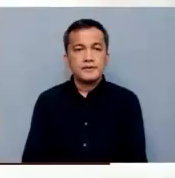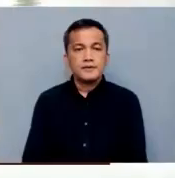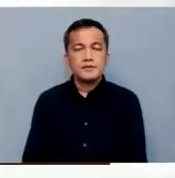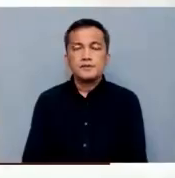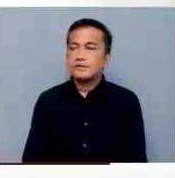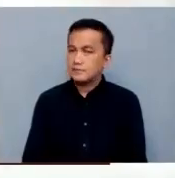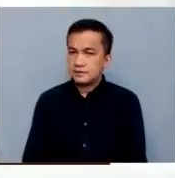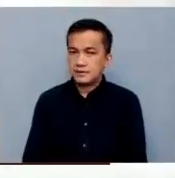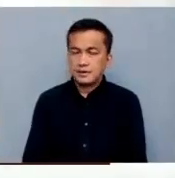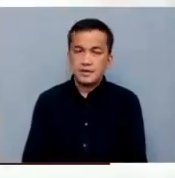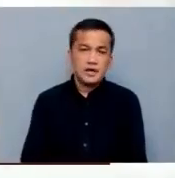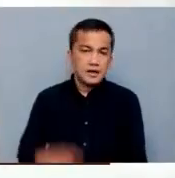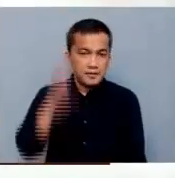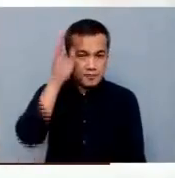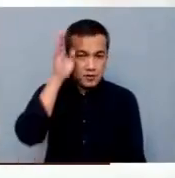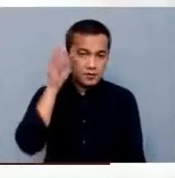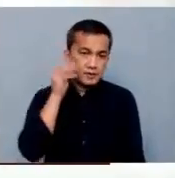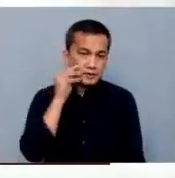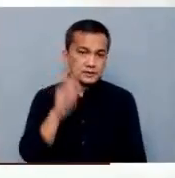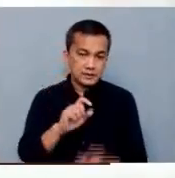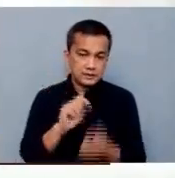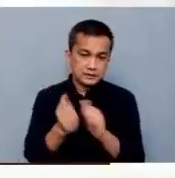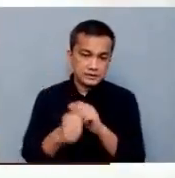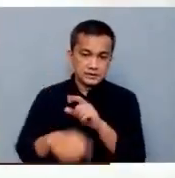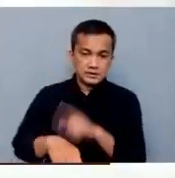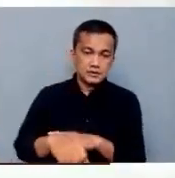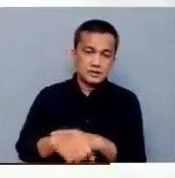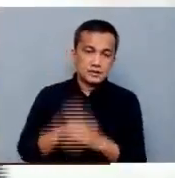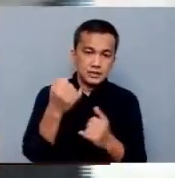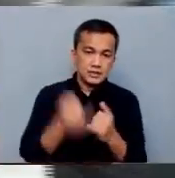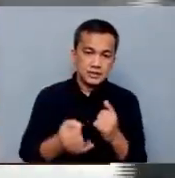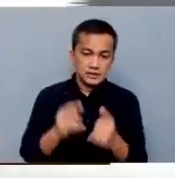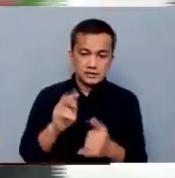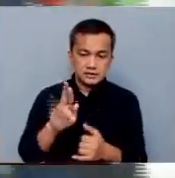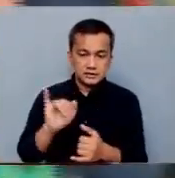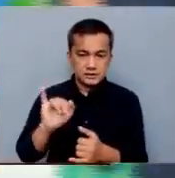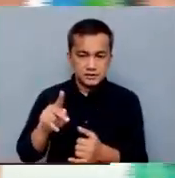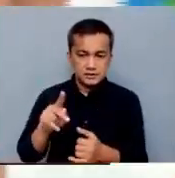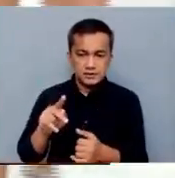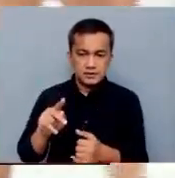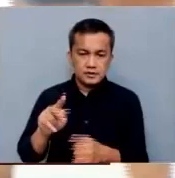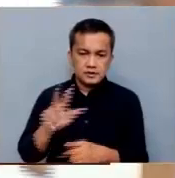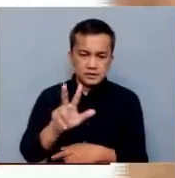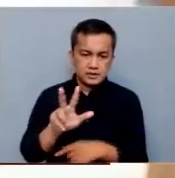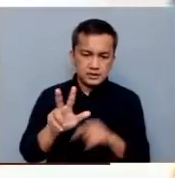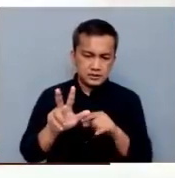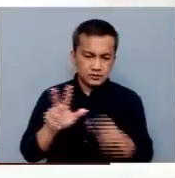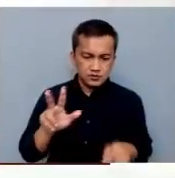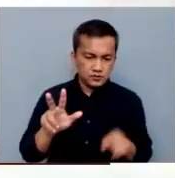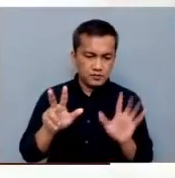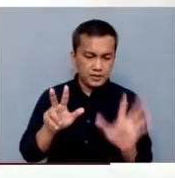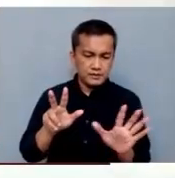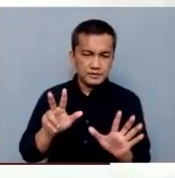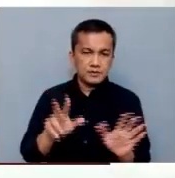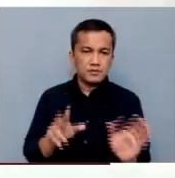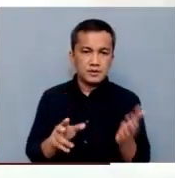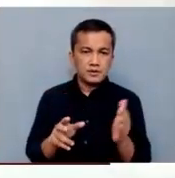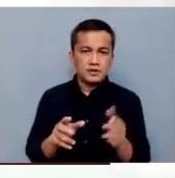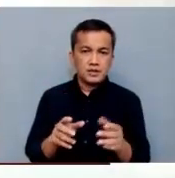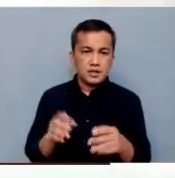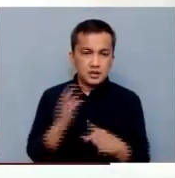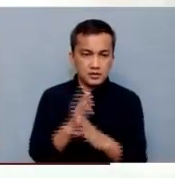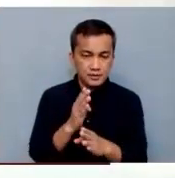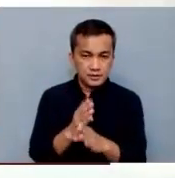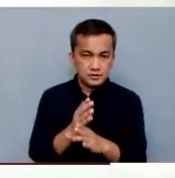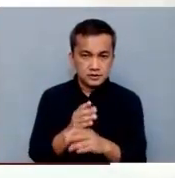Bok Mayan, nag-adjust na ng oras ng last trip mula alas 3 hanggang alas 5 ng umaga ang ilang ruta ng bus para sa mga